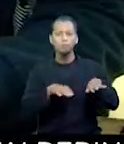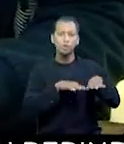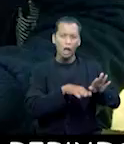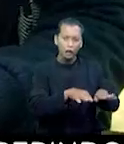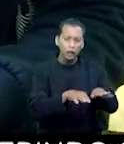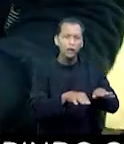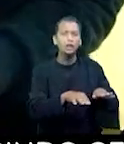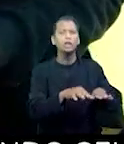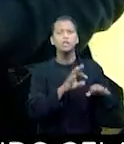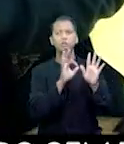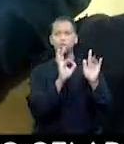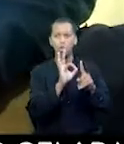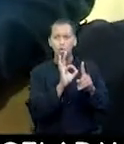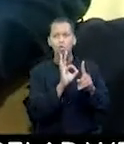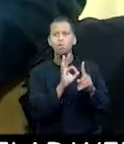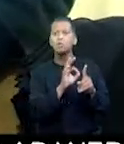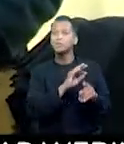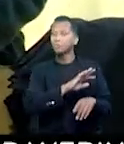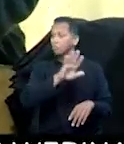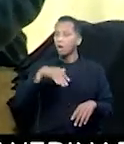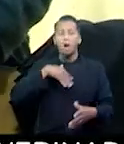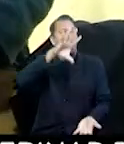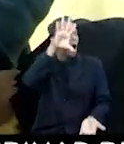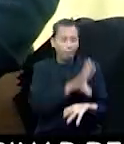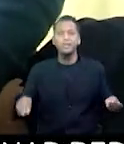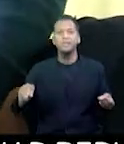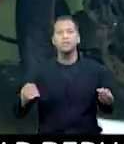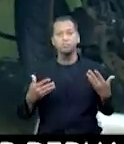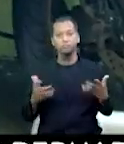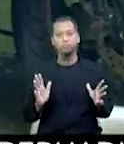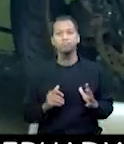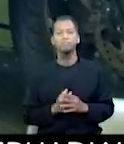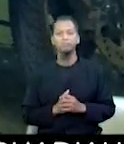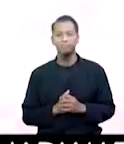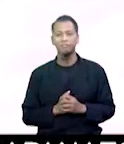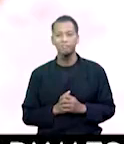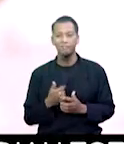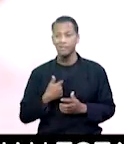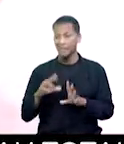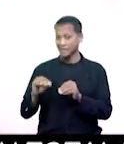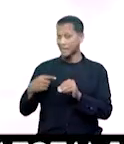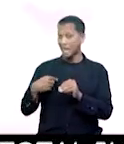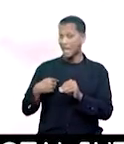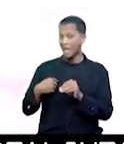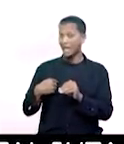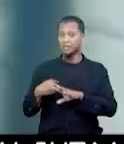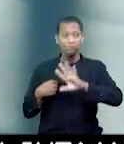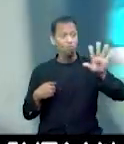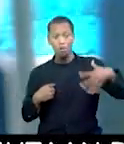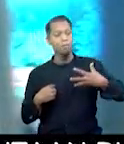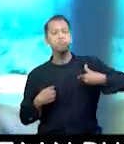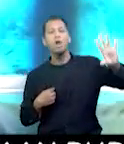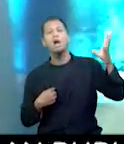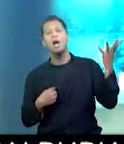jahit, dan itu hancur seketika waktu itu. Ada beberapa karyawan semuanya bubar, mereka pulang kampung. Waktu itu sangat